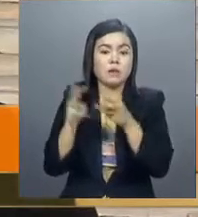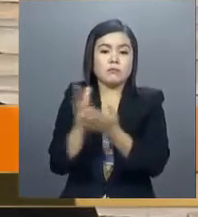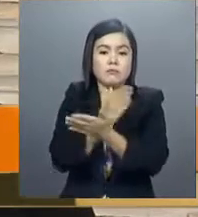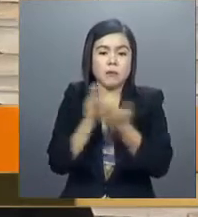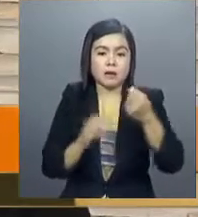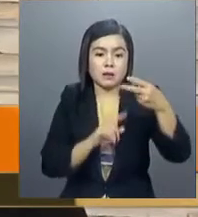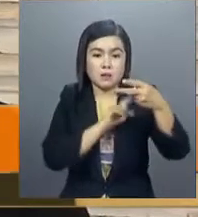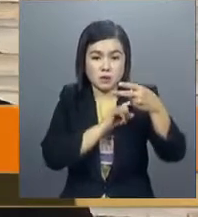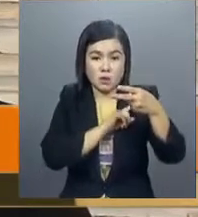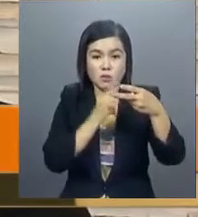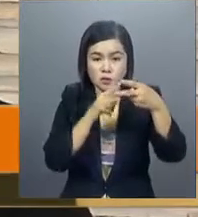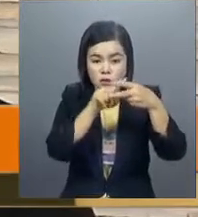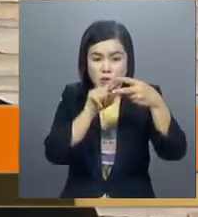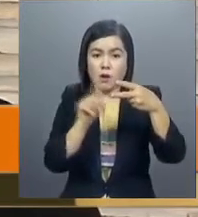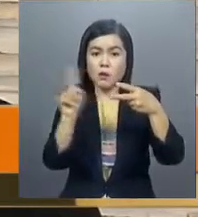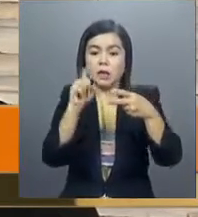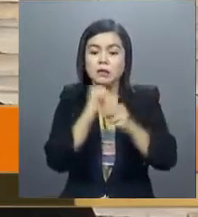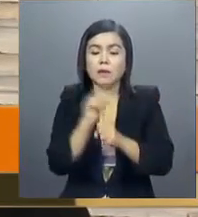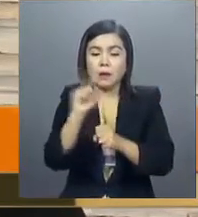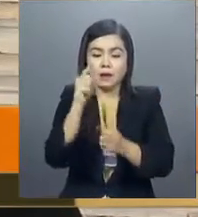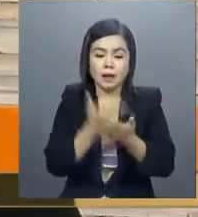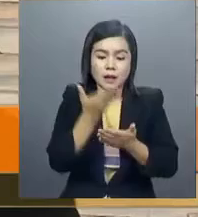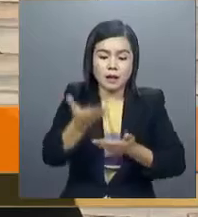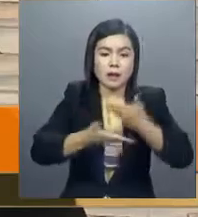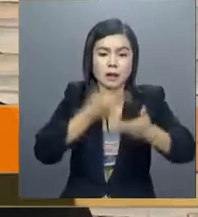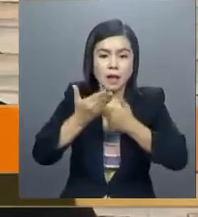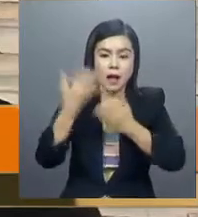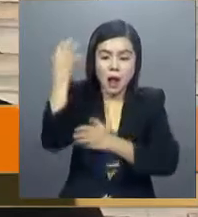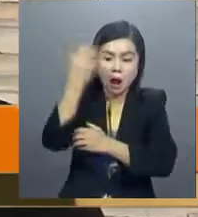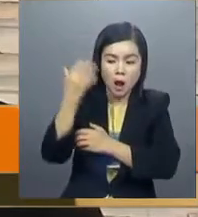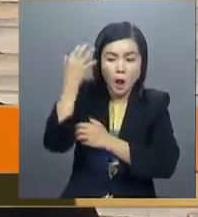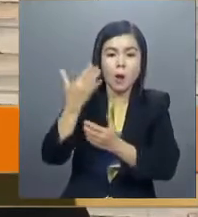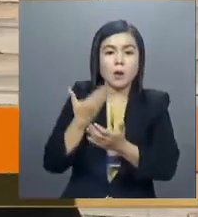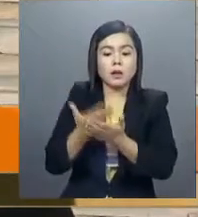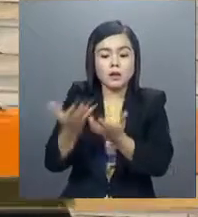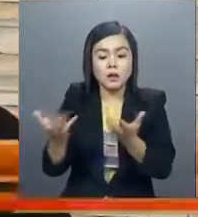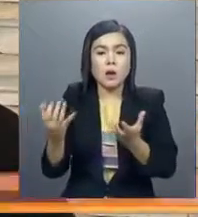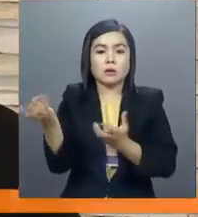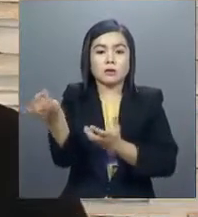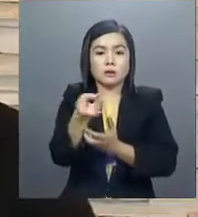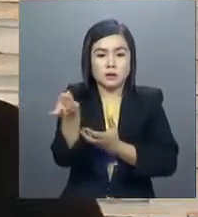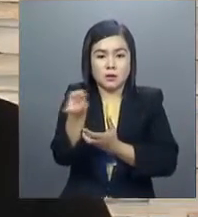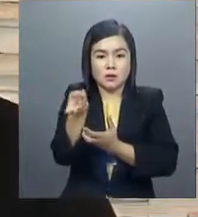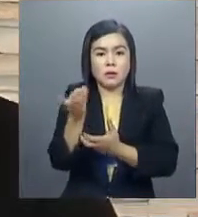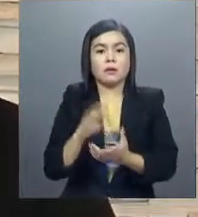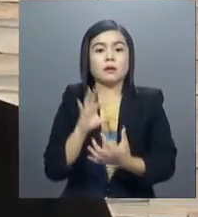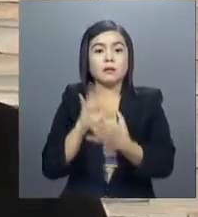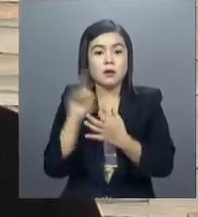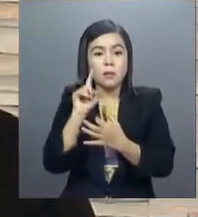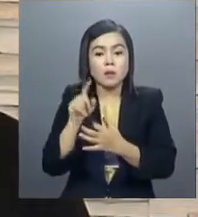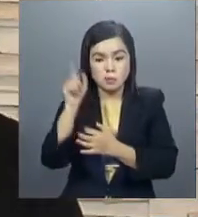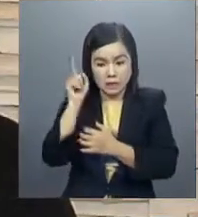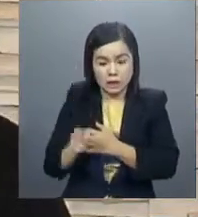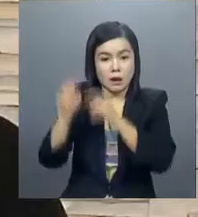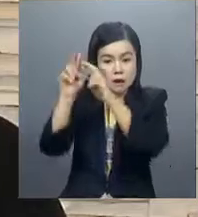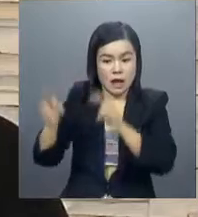ก็คือทำอย่างไรก็ได้ให้การซื้อขายโดยการคดโกงกันเนี่ยมีน้อยที่สุด1คือเรื่องของการ authentication การยืนยันตัวตนนะครับเราพย